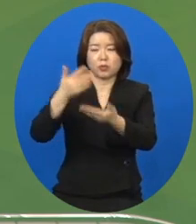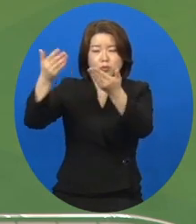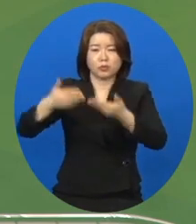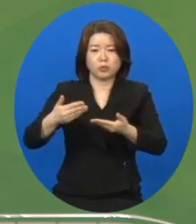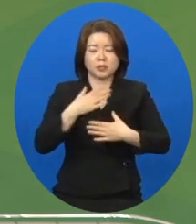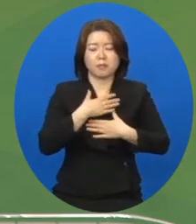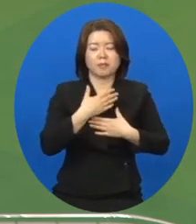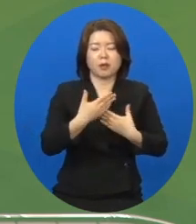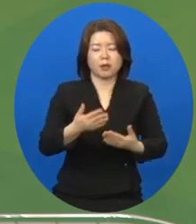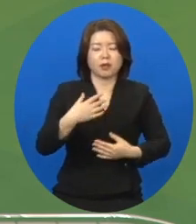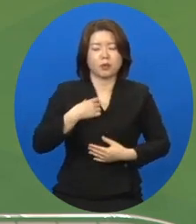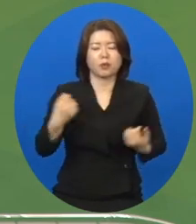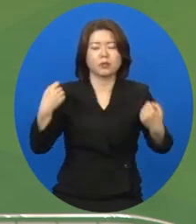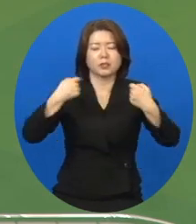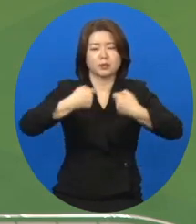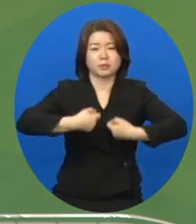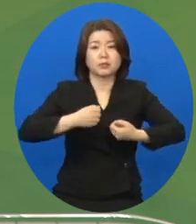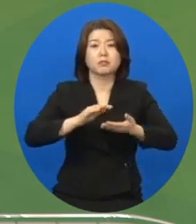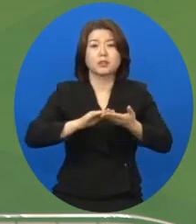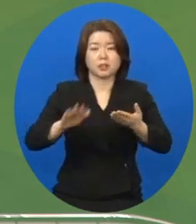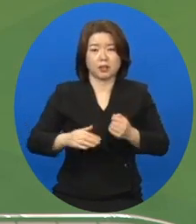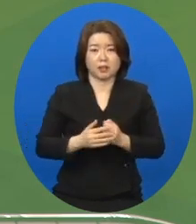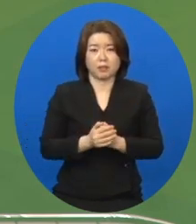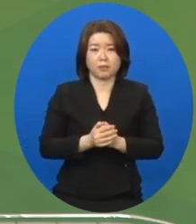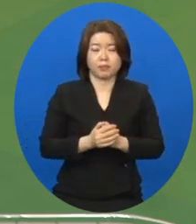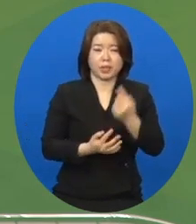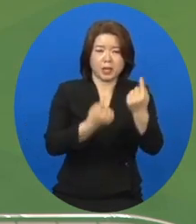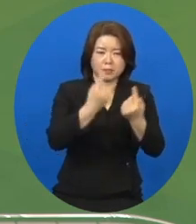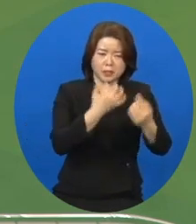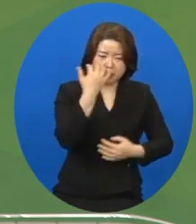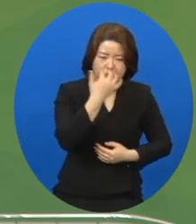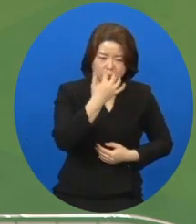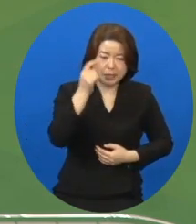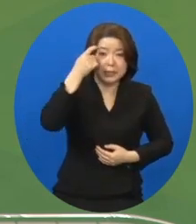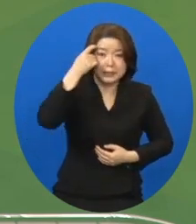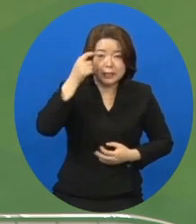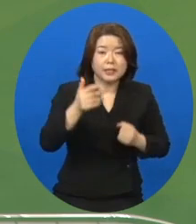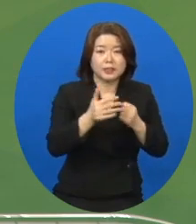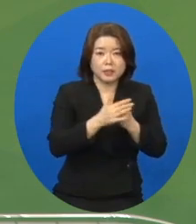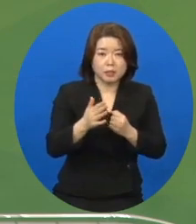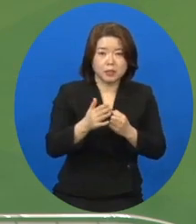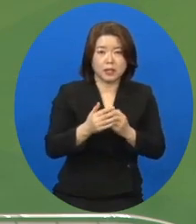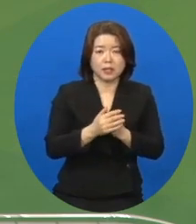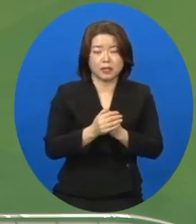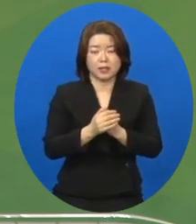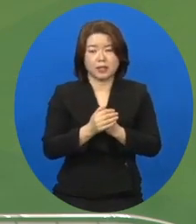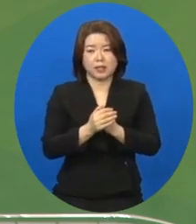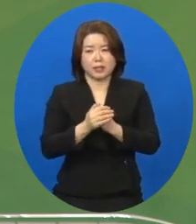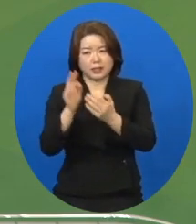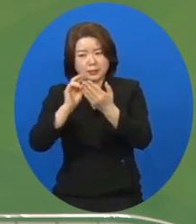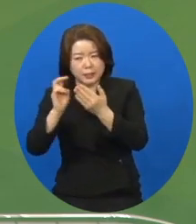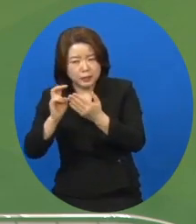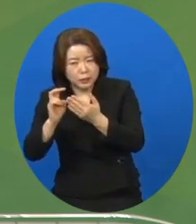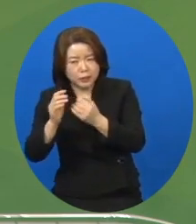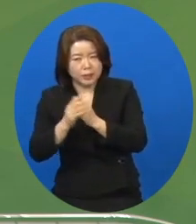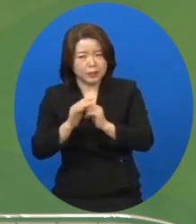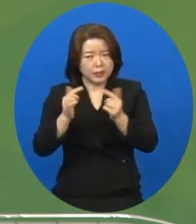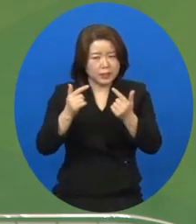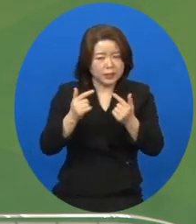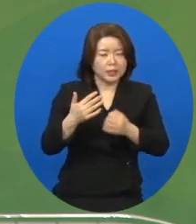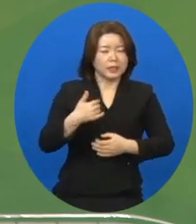옷을 입습니다. 비록 음란한 생각으로 이게 찬송인지 아닌지